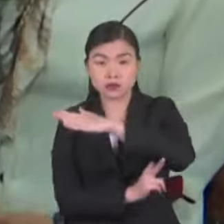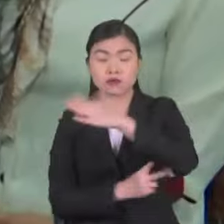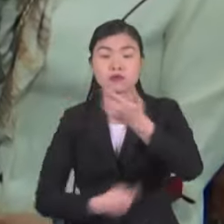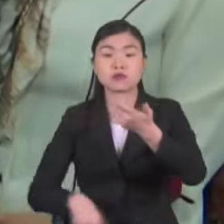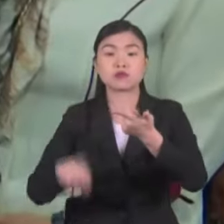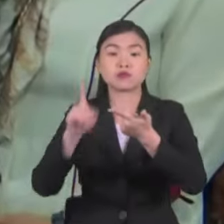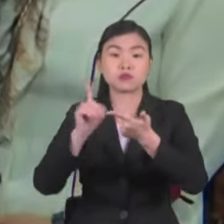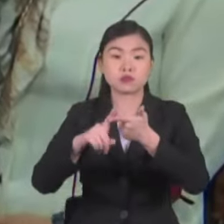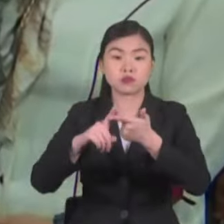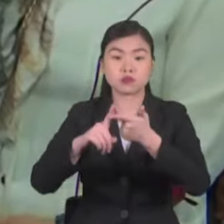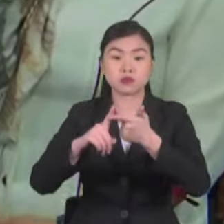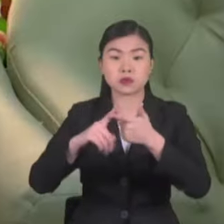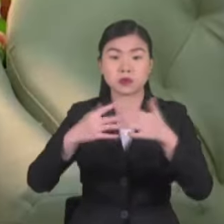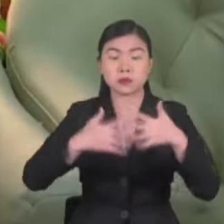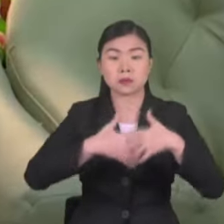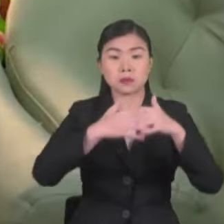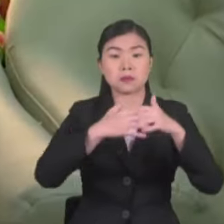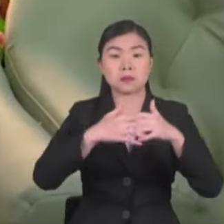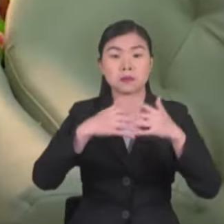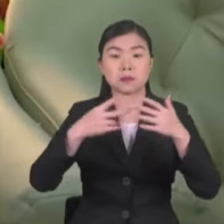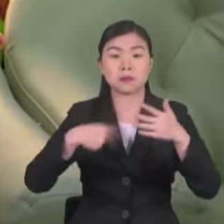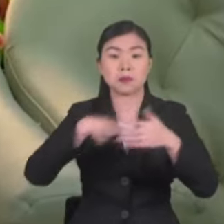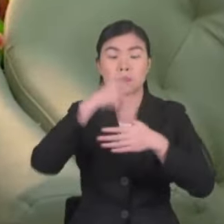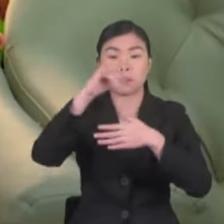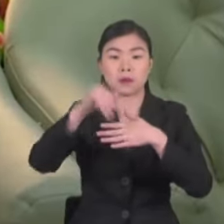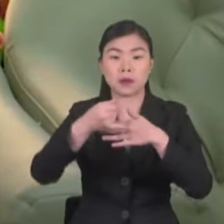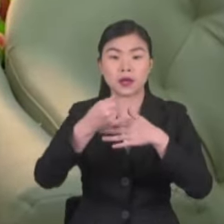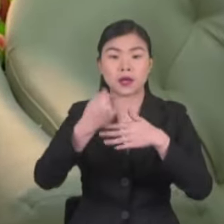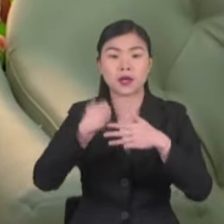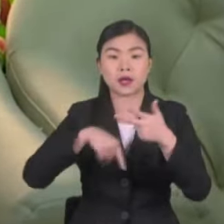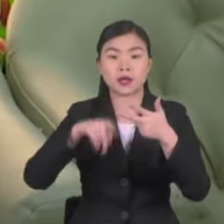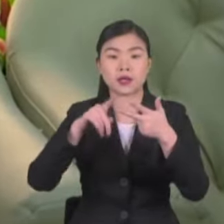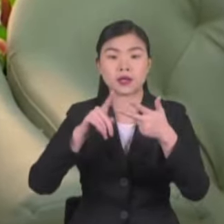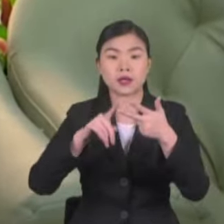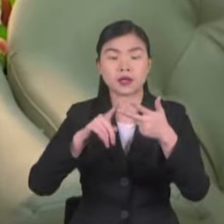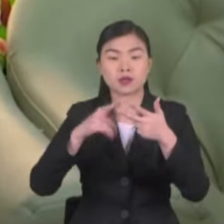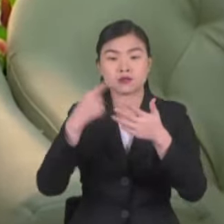pembinaan sel sanitary landfill dan juga naik taraf leachate treatment plant.